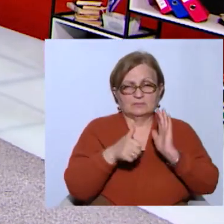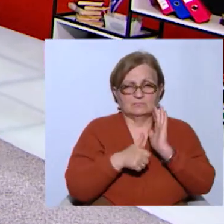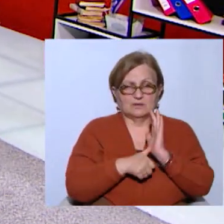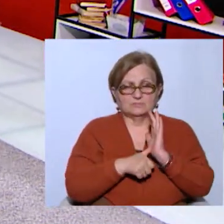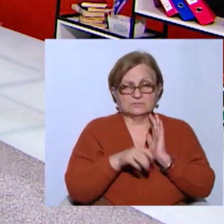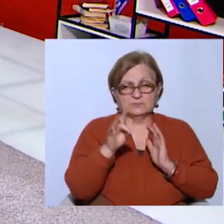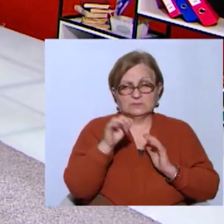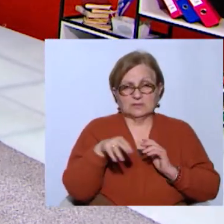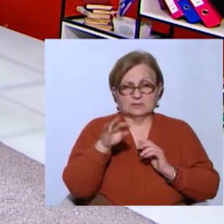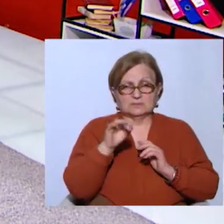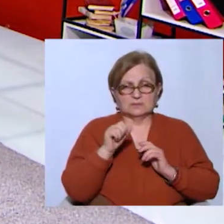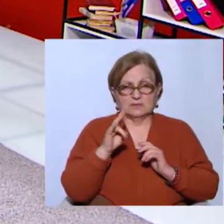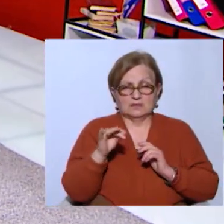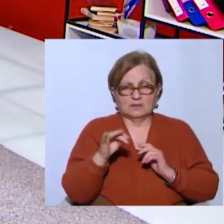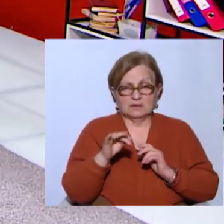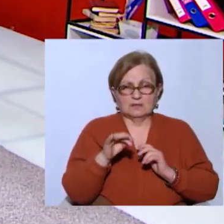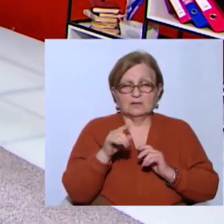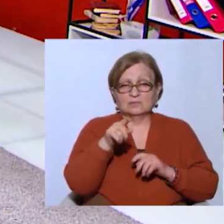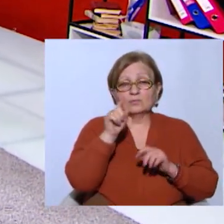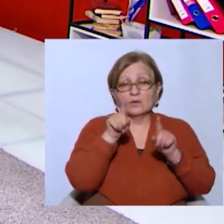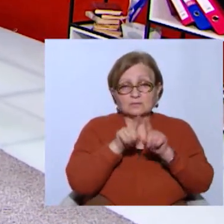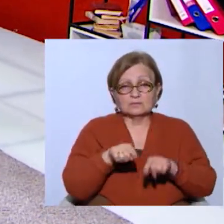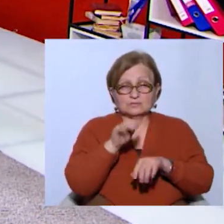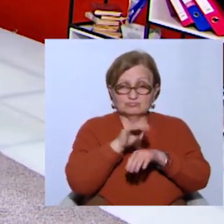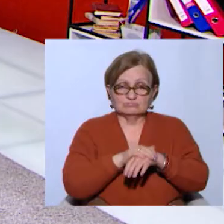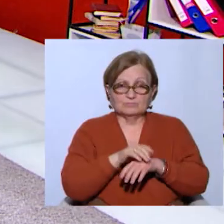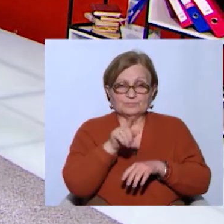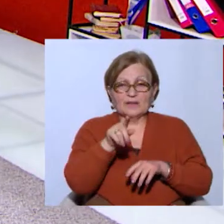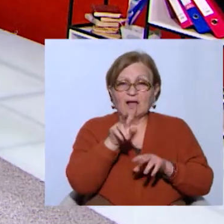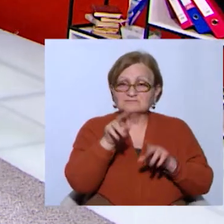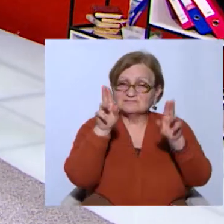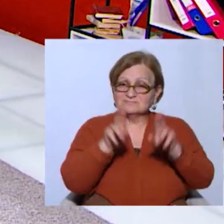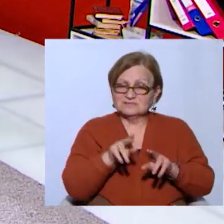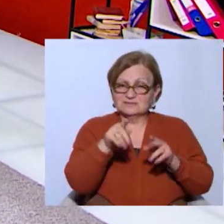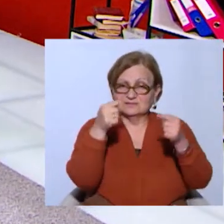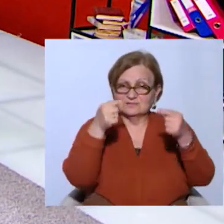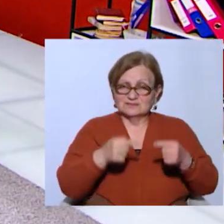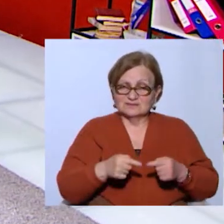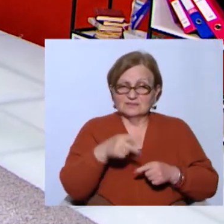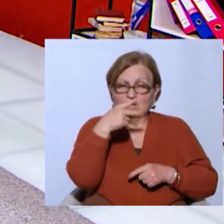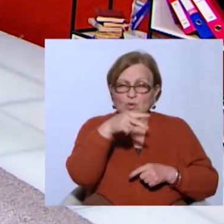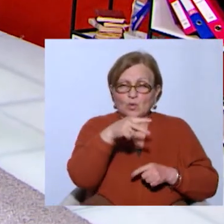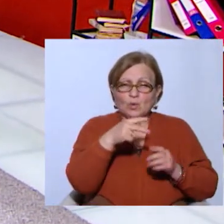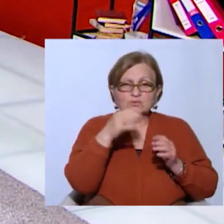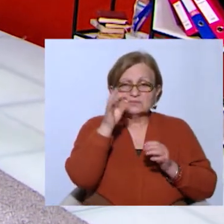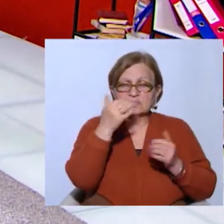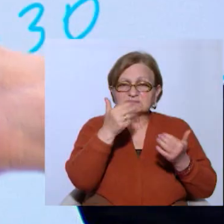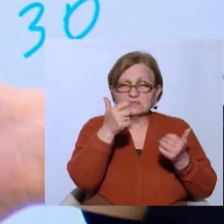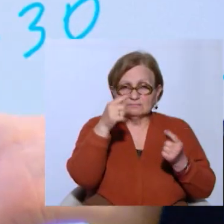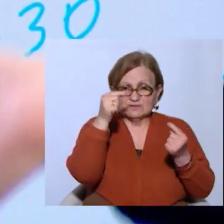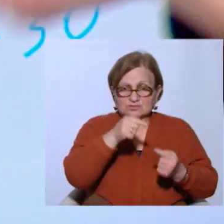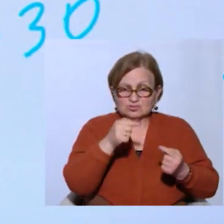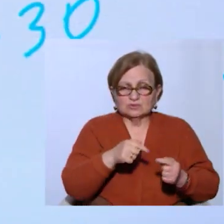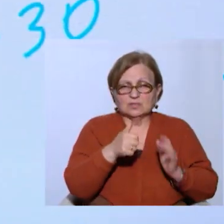რადიანი. ანალოგიურად შეგიძლია დაადგინოთ აღნიშნული წესით რამდენ, ვთქვათ, 20 გრადუს რამდენი რადიანის